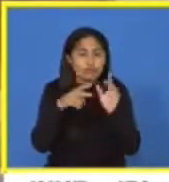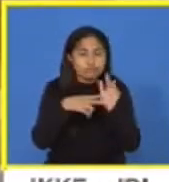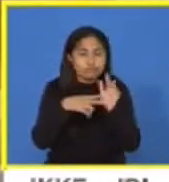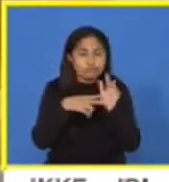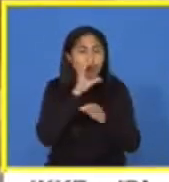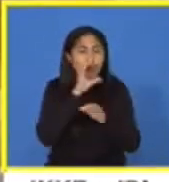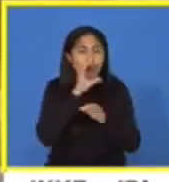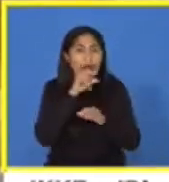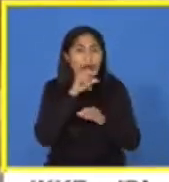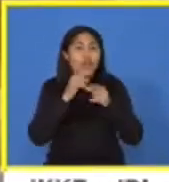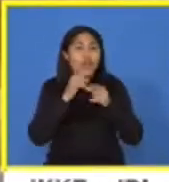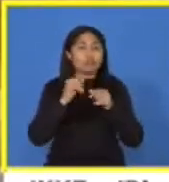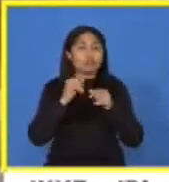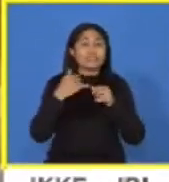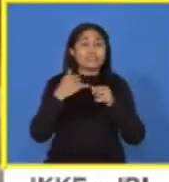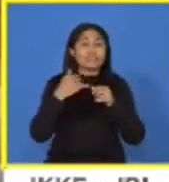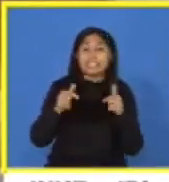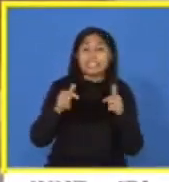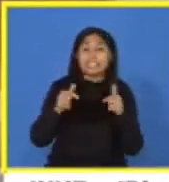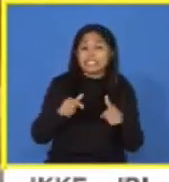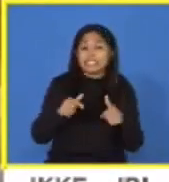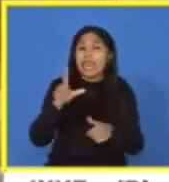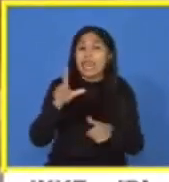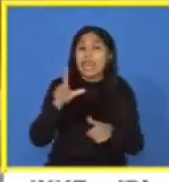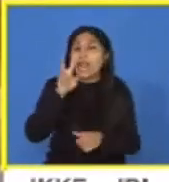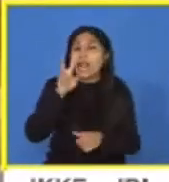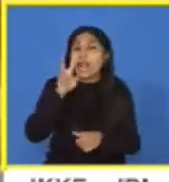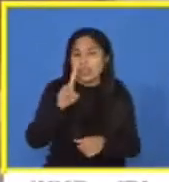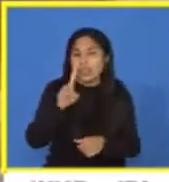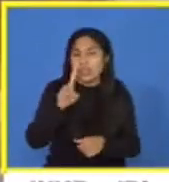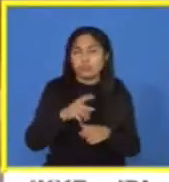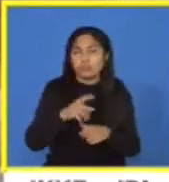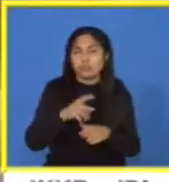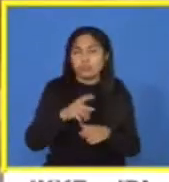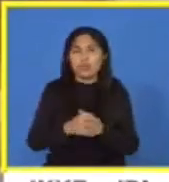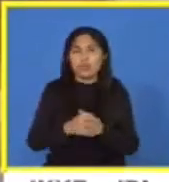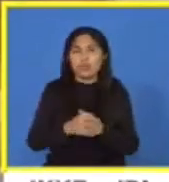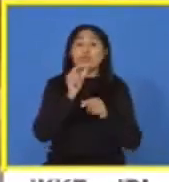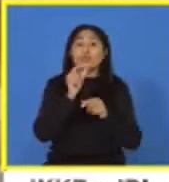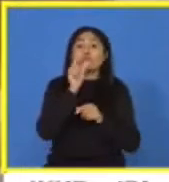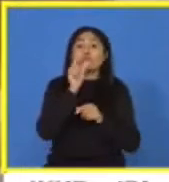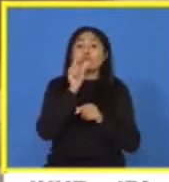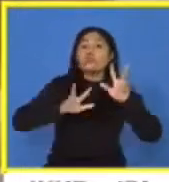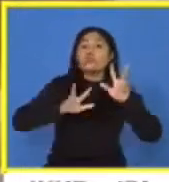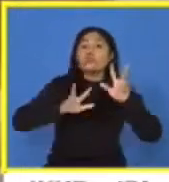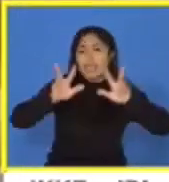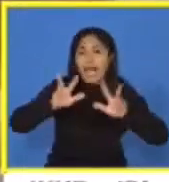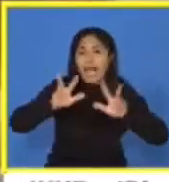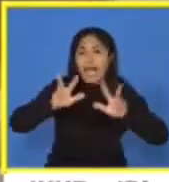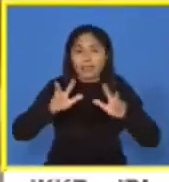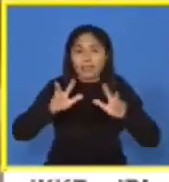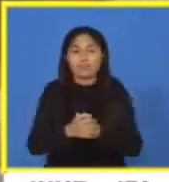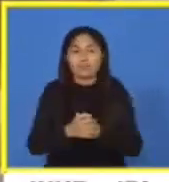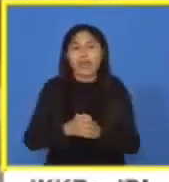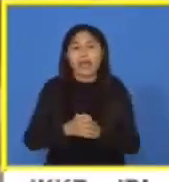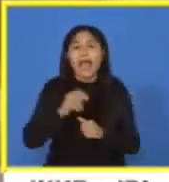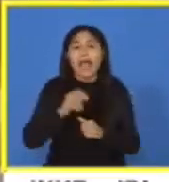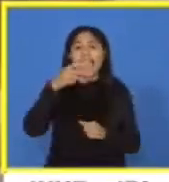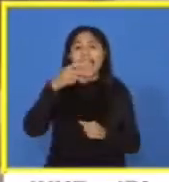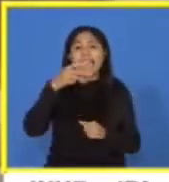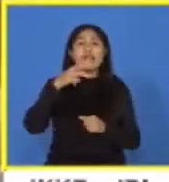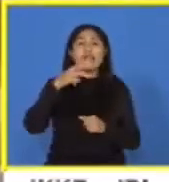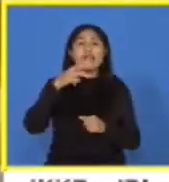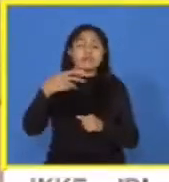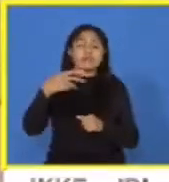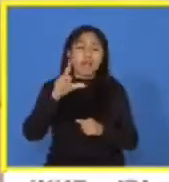1 itu, dan kalau untuk Nusa Tenggara Timur levelnya bervariasi karena